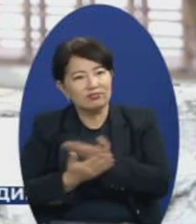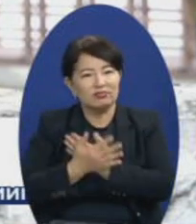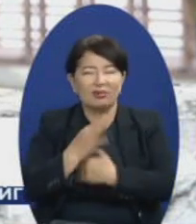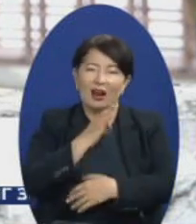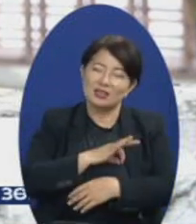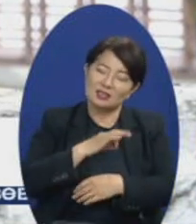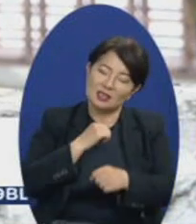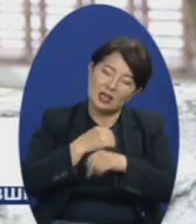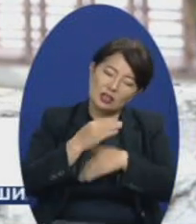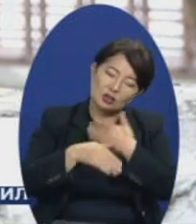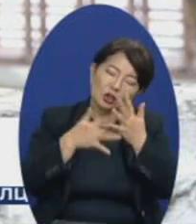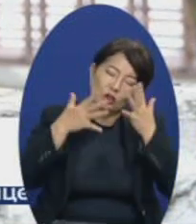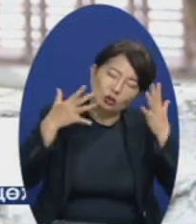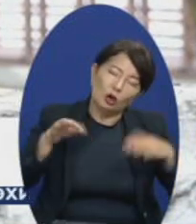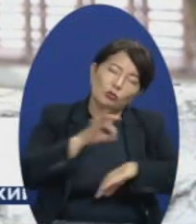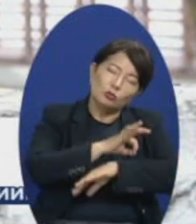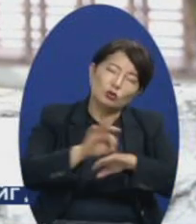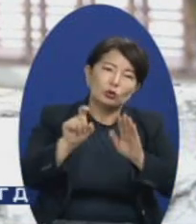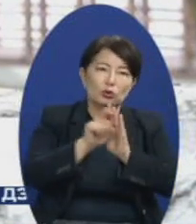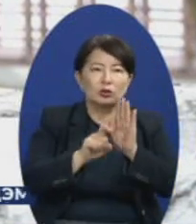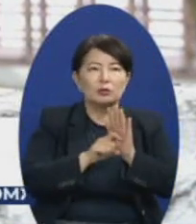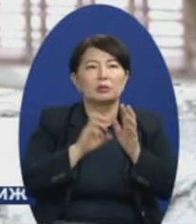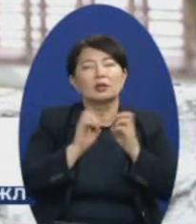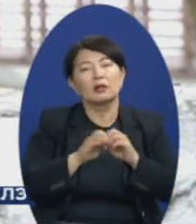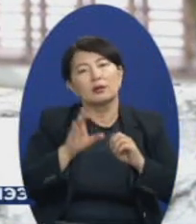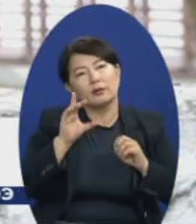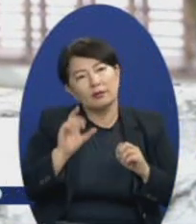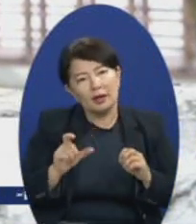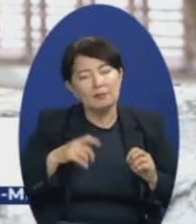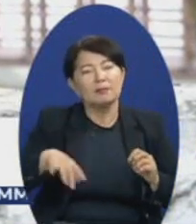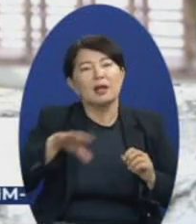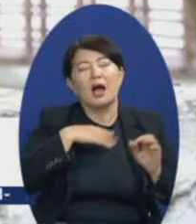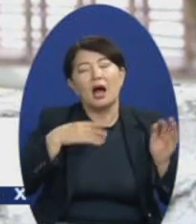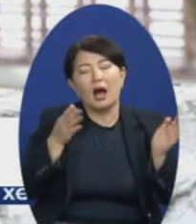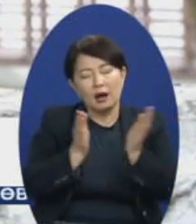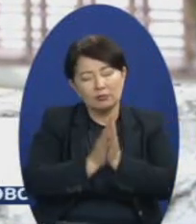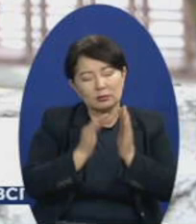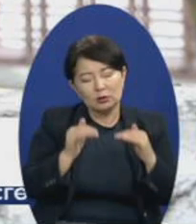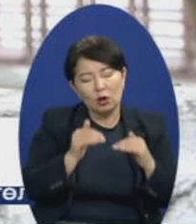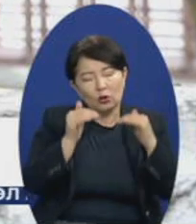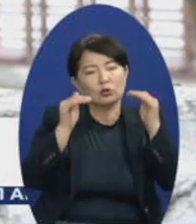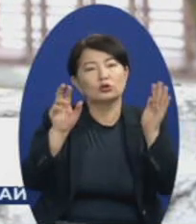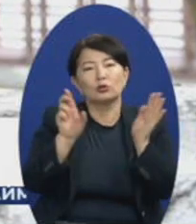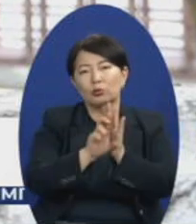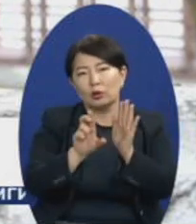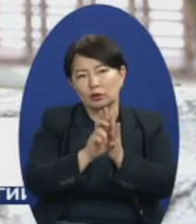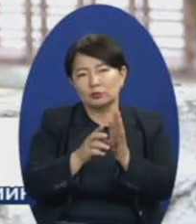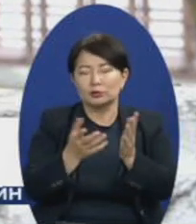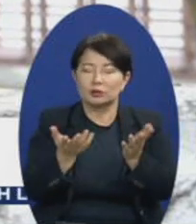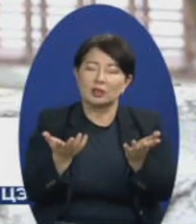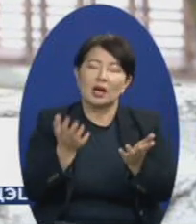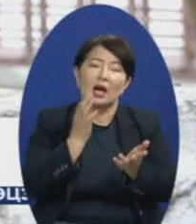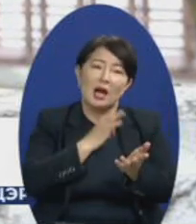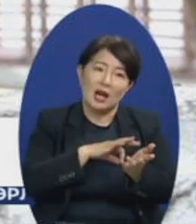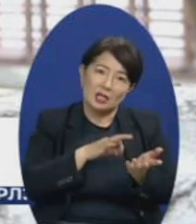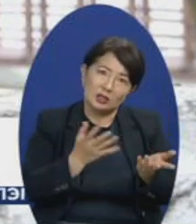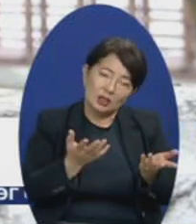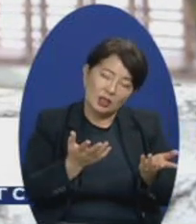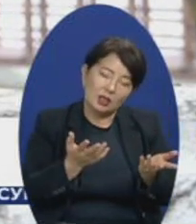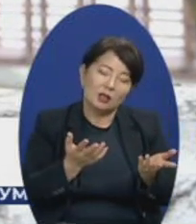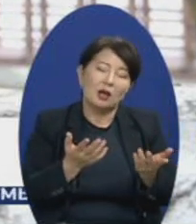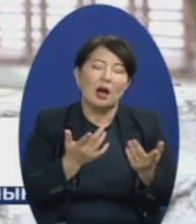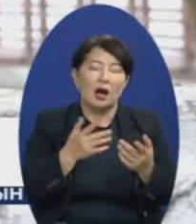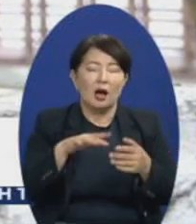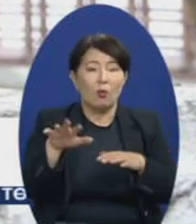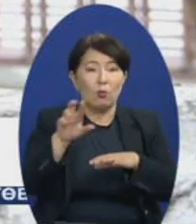томоохон төсөл хөтөлбөрүүдийг хэрэгжүүлж хамтдаа бас хөгжих боломжийг ашиглахын зэрэгцээ бүс нутгийн